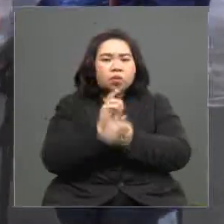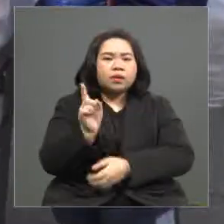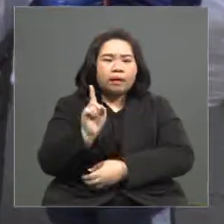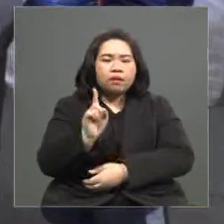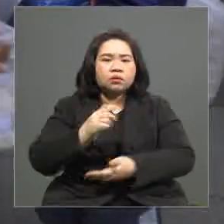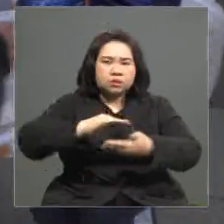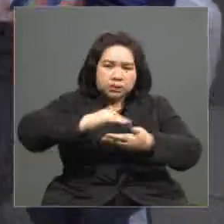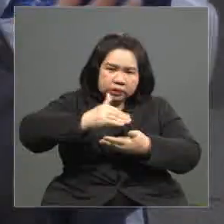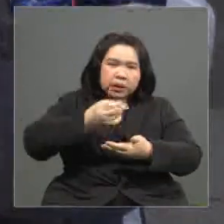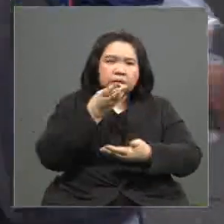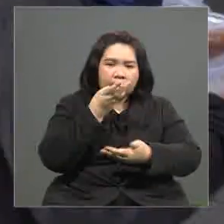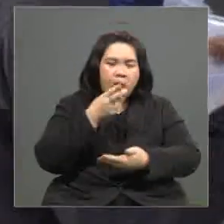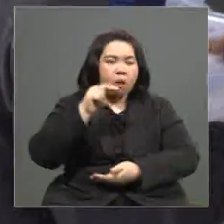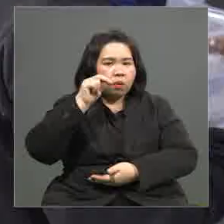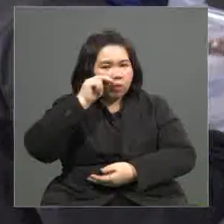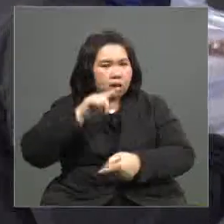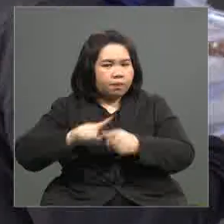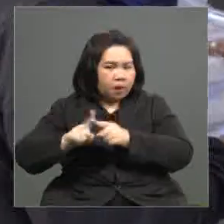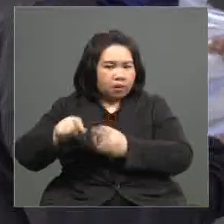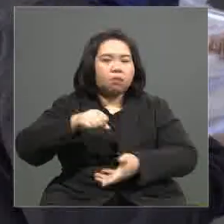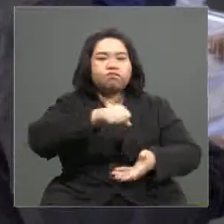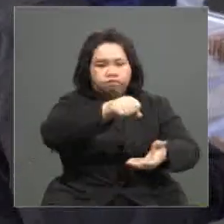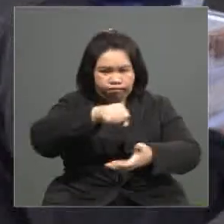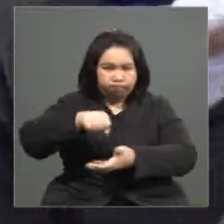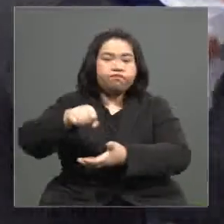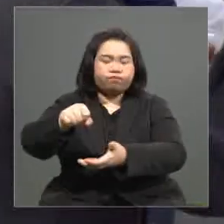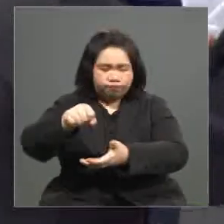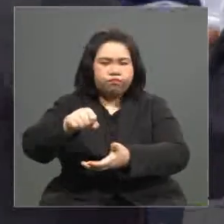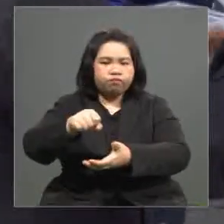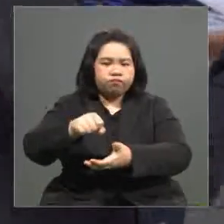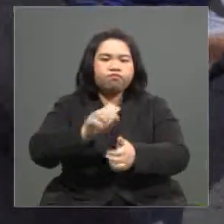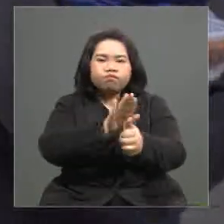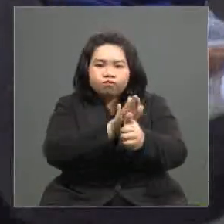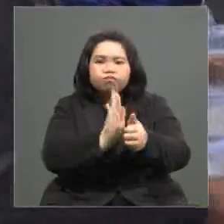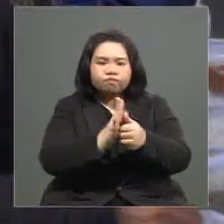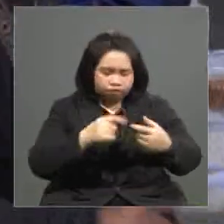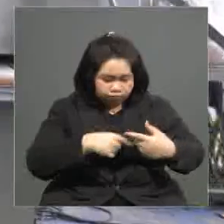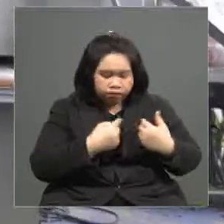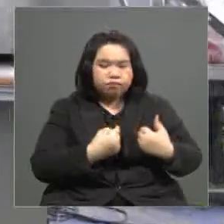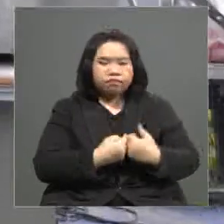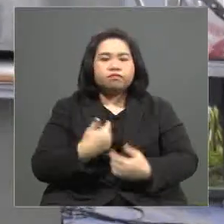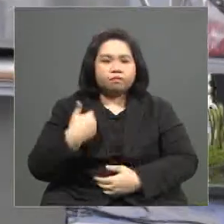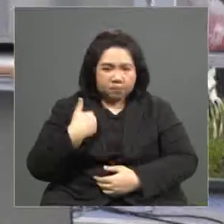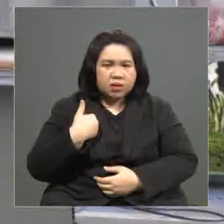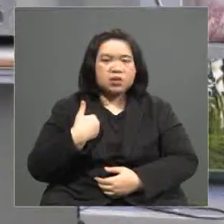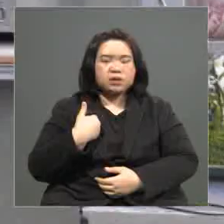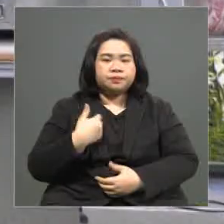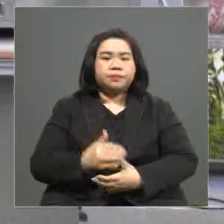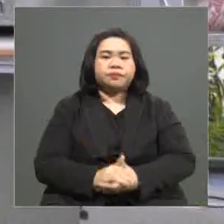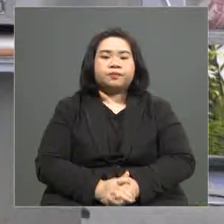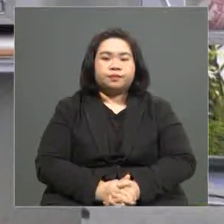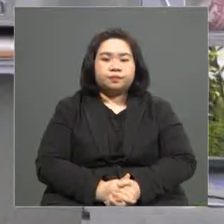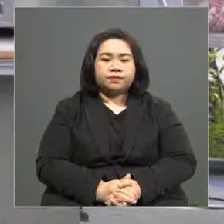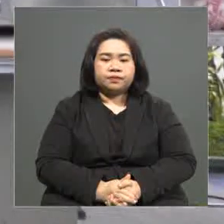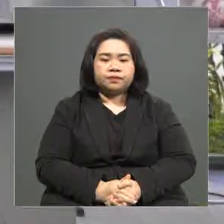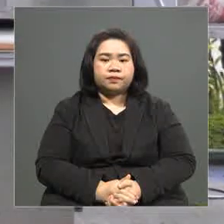กจ่ายให้ประชาชนที่ได้รับผลกระทบจากเหตุอุทกภัยพร้อมให้กำลังใจหลังระดับน้ำลดลงโดยพลตำรวจตรีไพศ